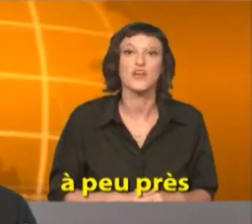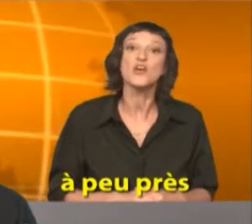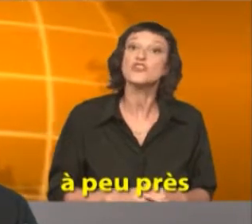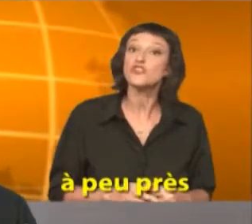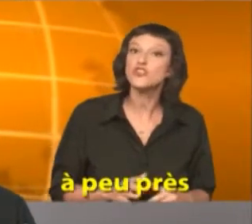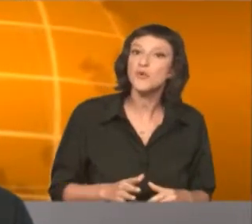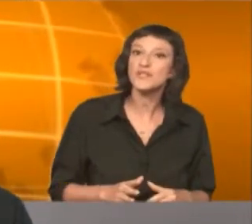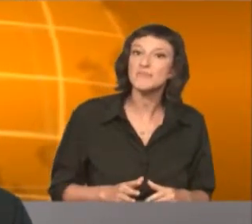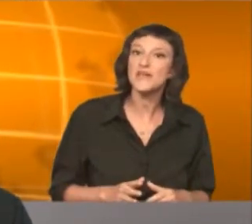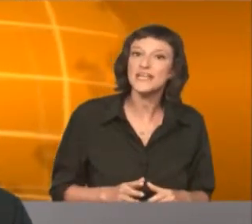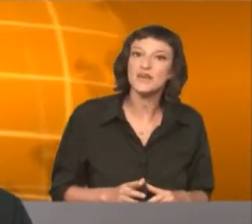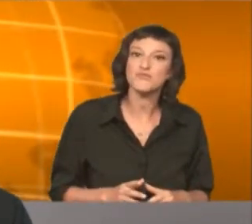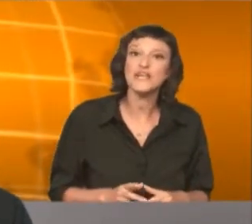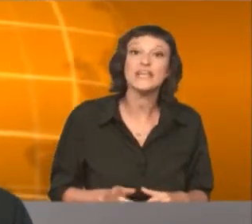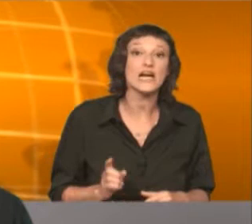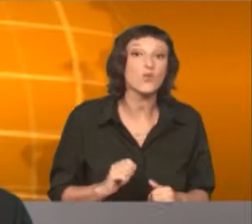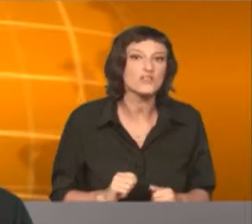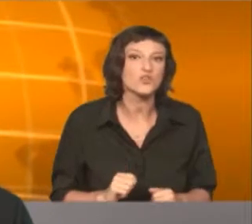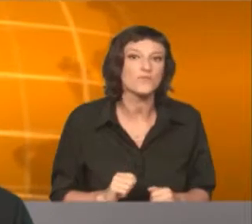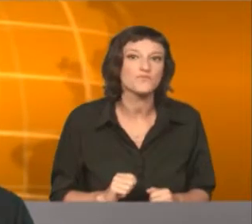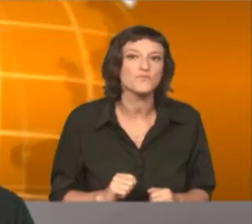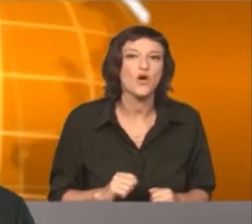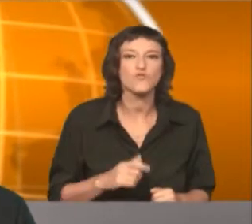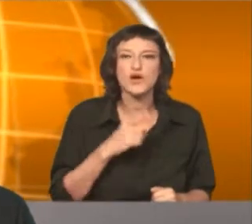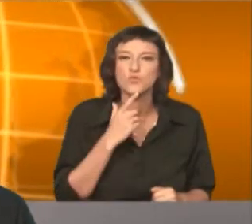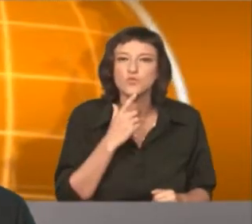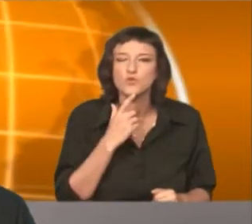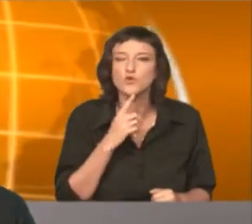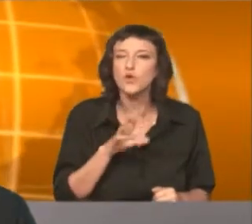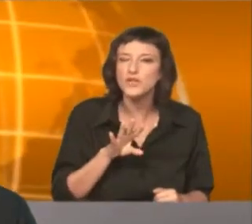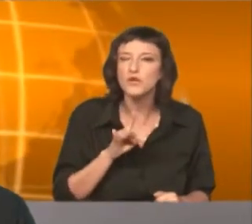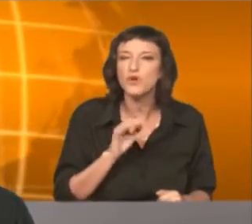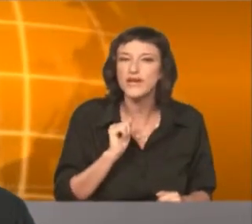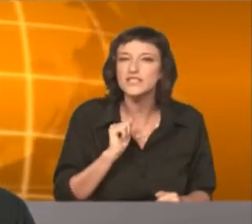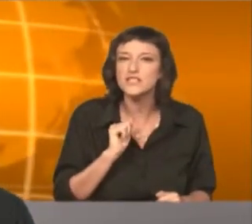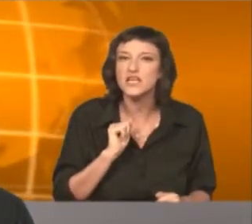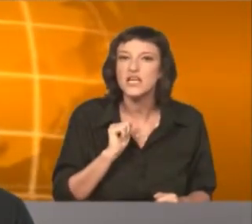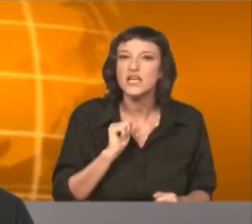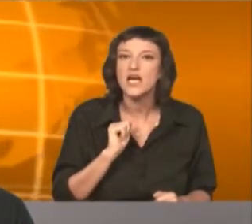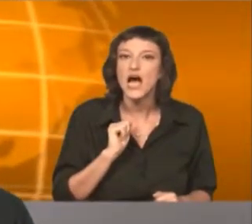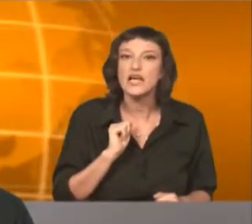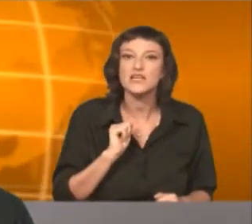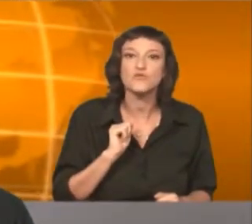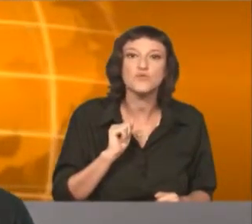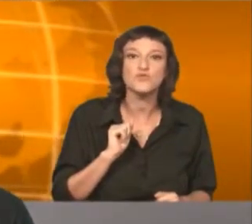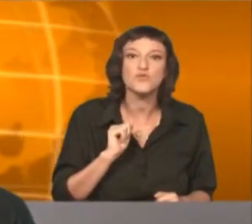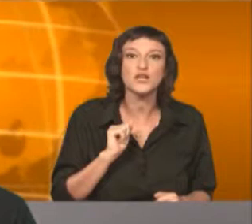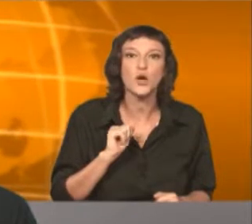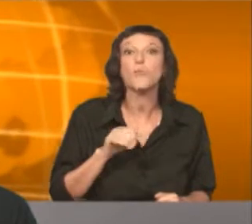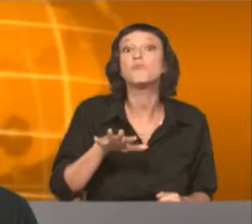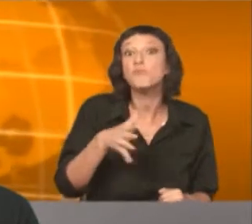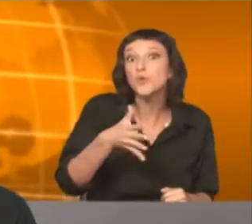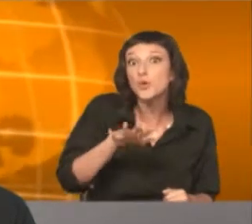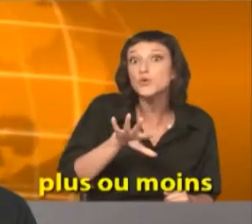All'incirca. Je prendrai bien un café et un croissant. Voyons, combien il me reste? Ah, ça devait me